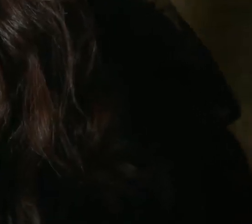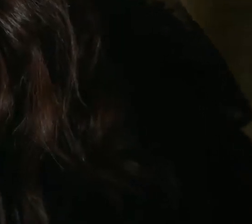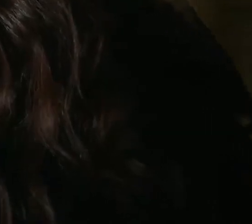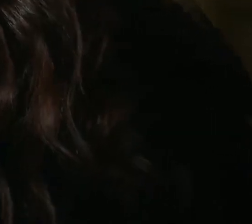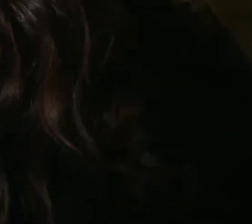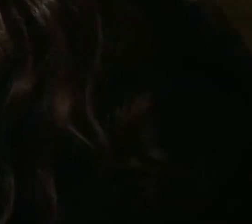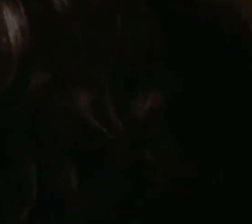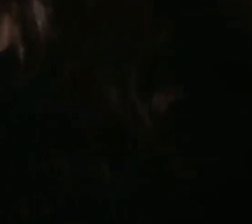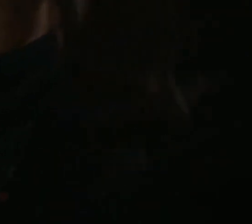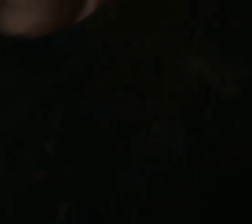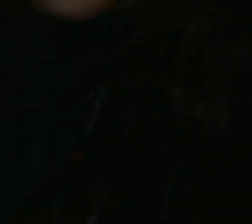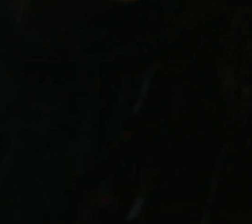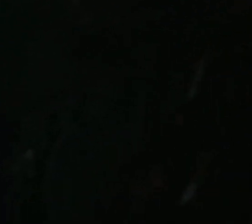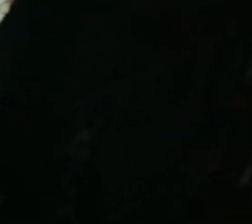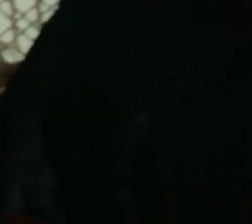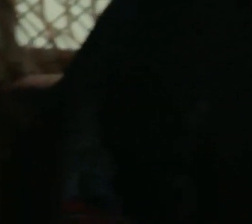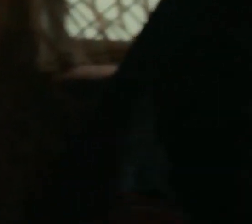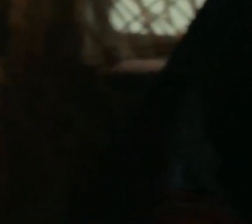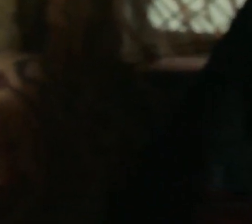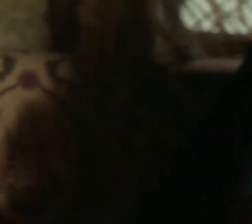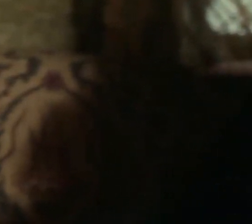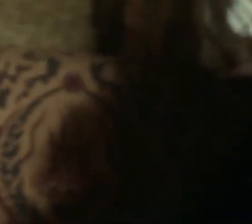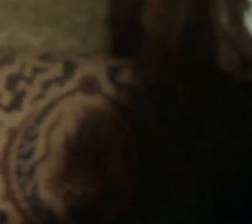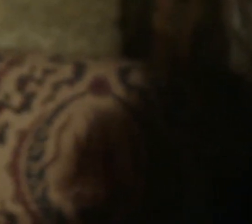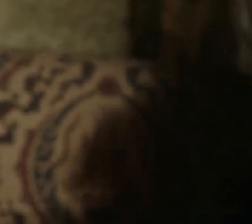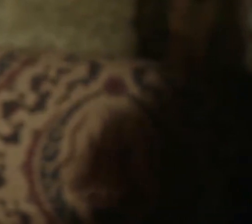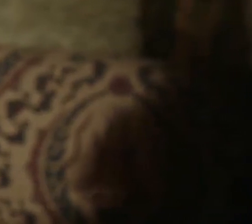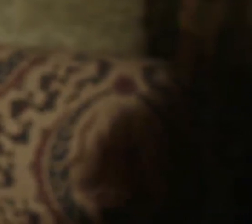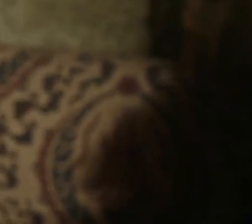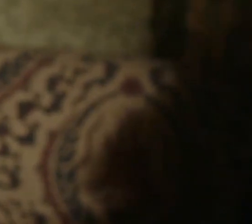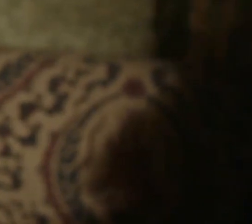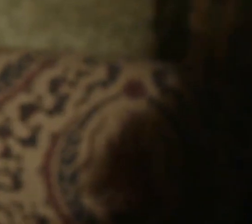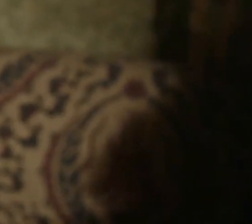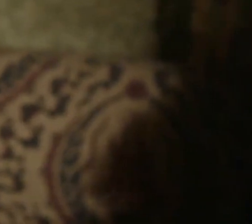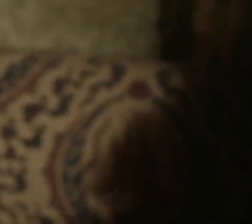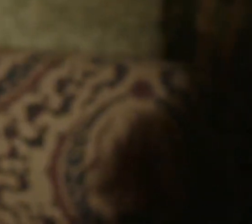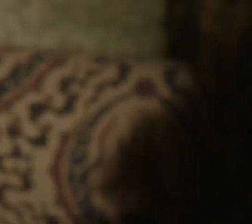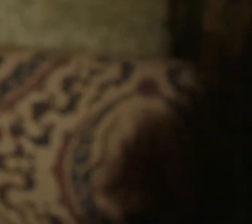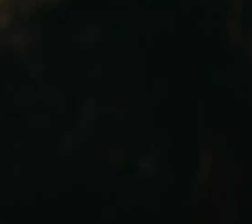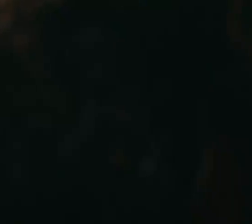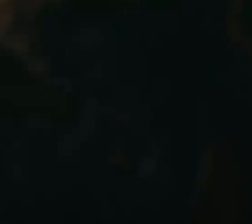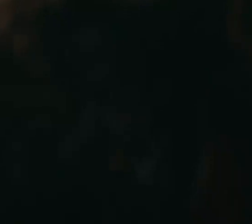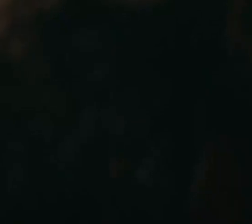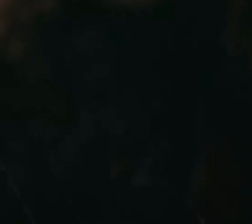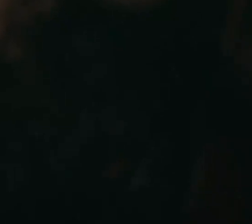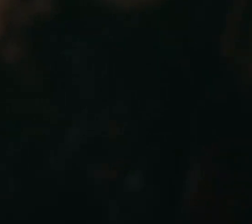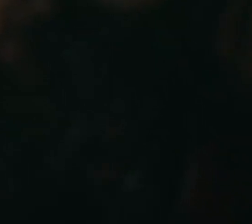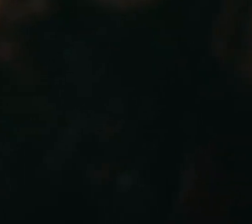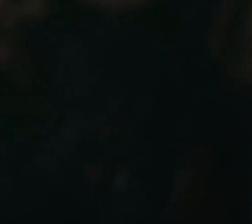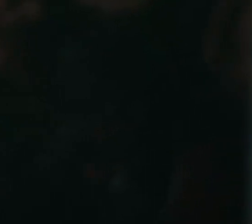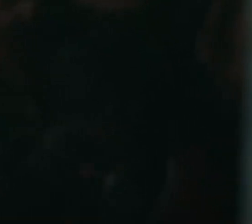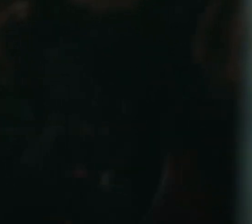Feriha korkudan ağzı açık baka kaldı. Sürücü Feriha'nın üzerine uzun namlulu bir tabanca doğrultmuş. Yüzü hala